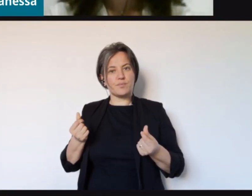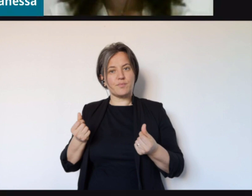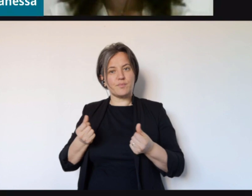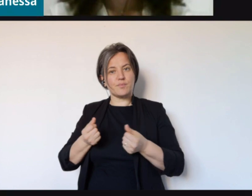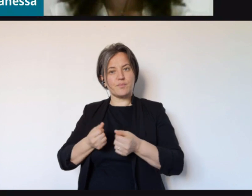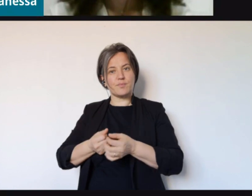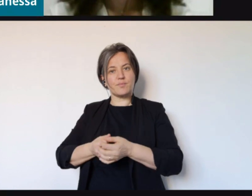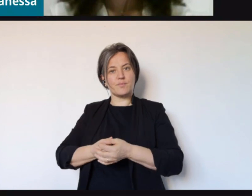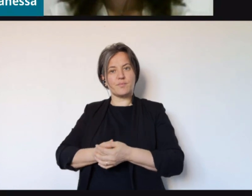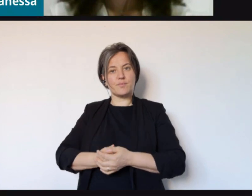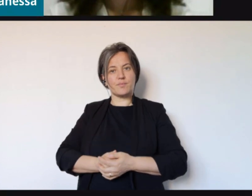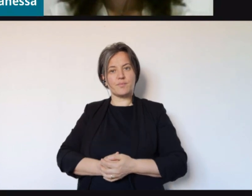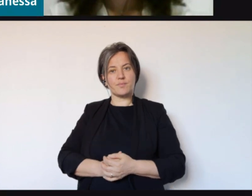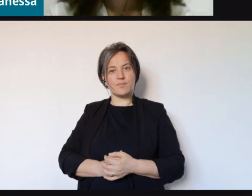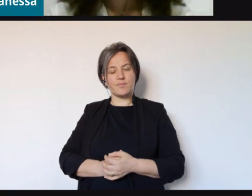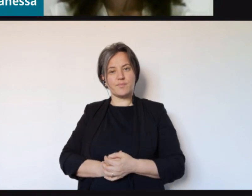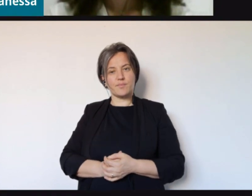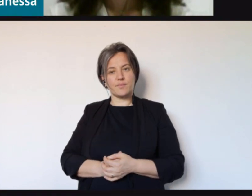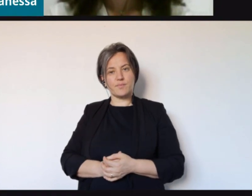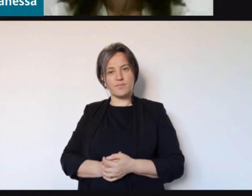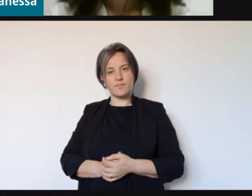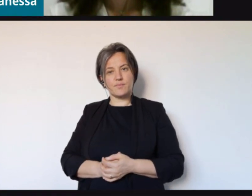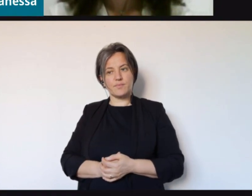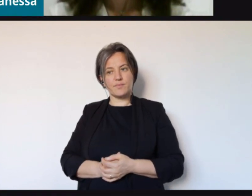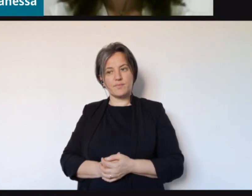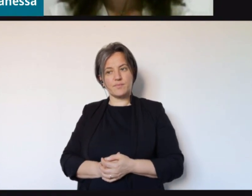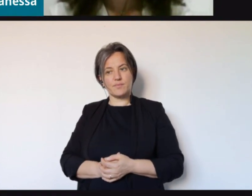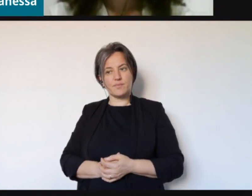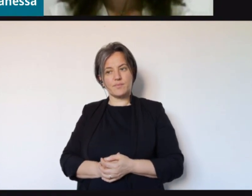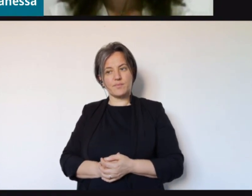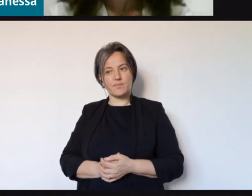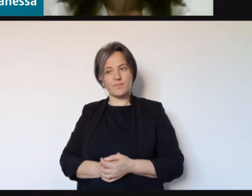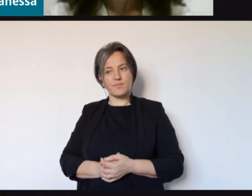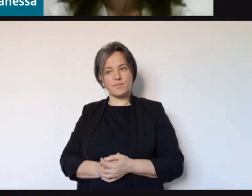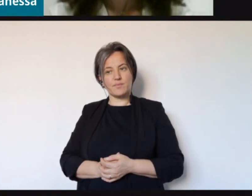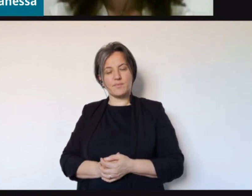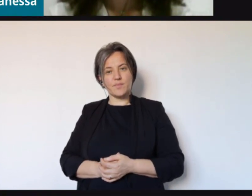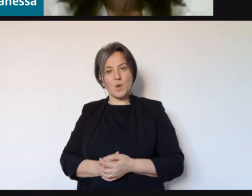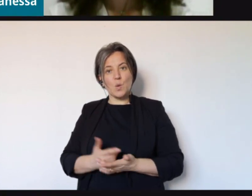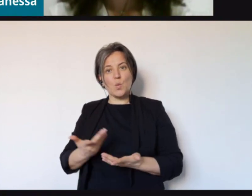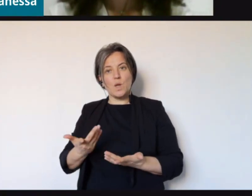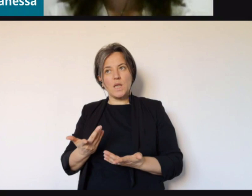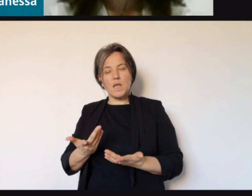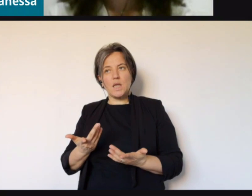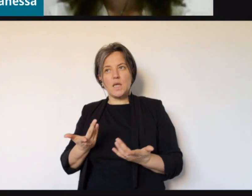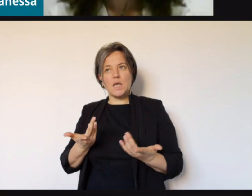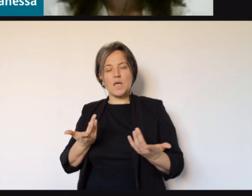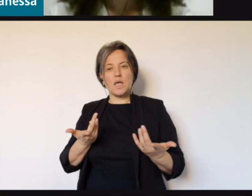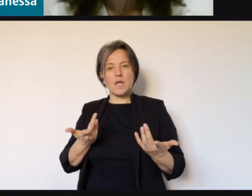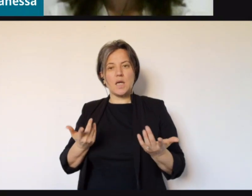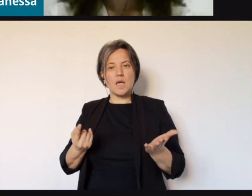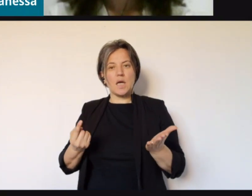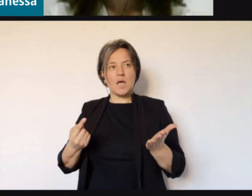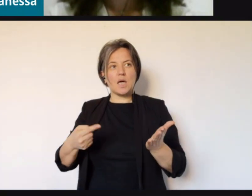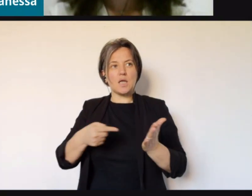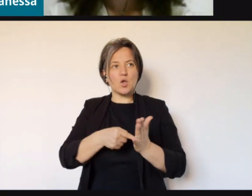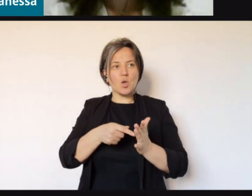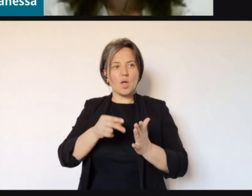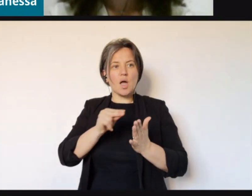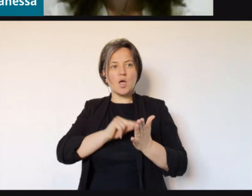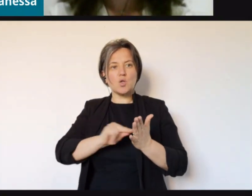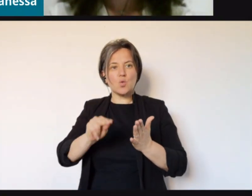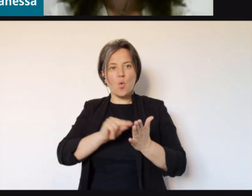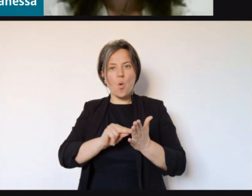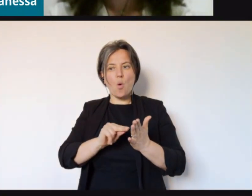che non ci sia una strategia di ripresa e che